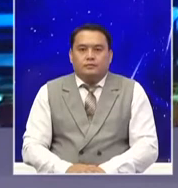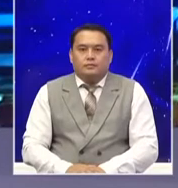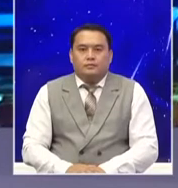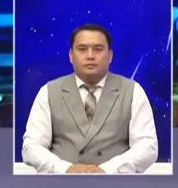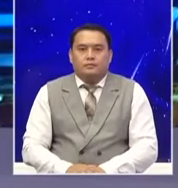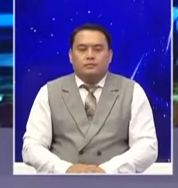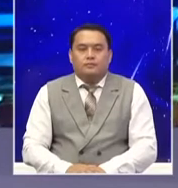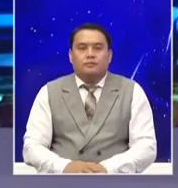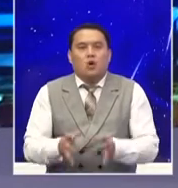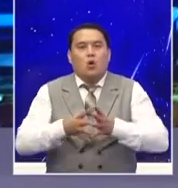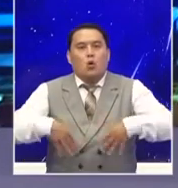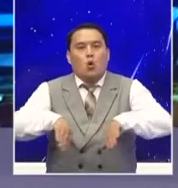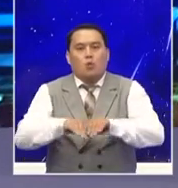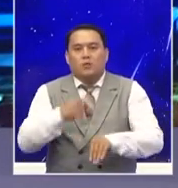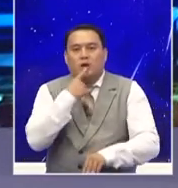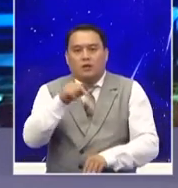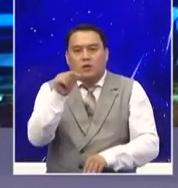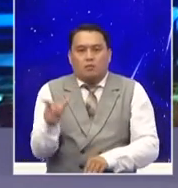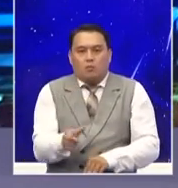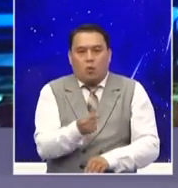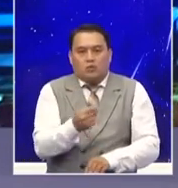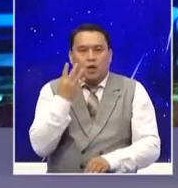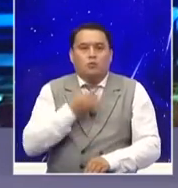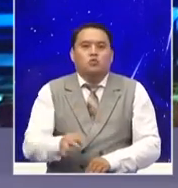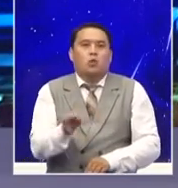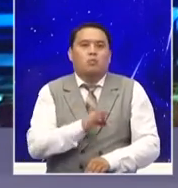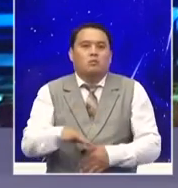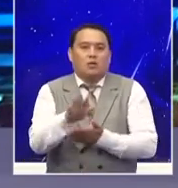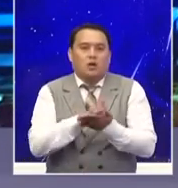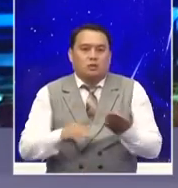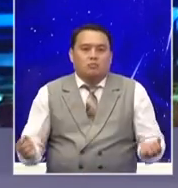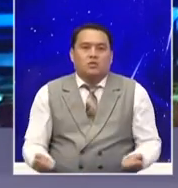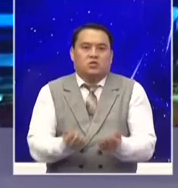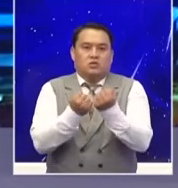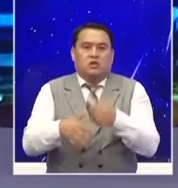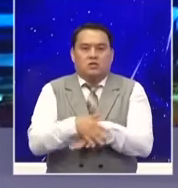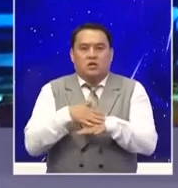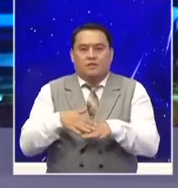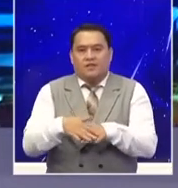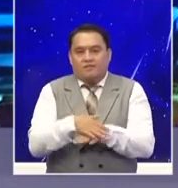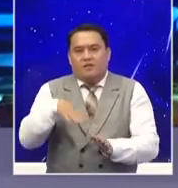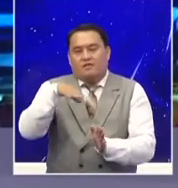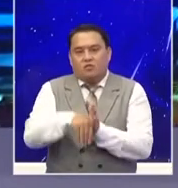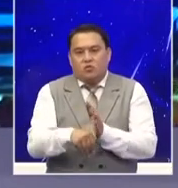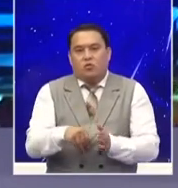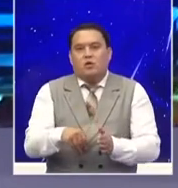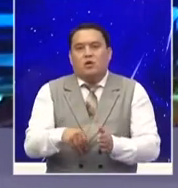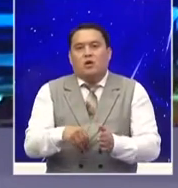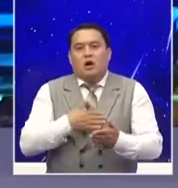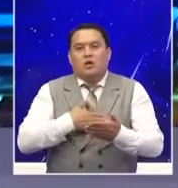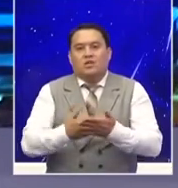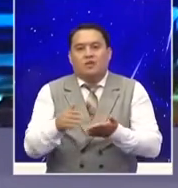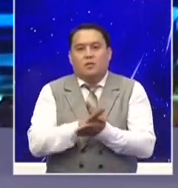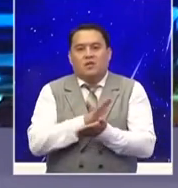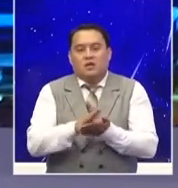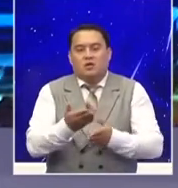Мир не без добрых людей. Общество Красного полумесяца Алматинской области продолжает поддерживать население. Внесли свою лепту также волонтеры